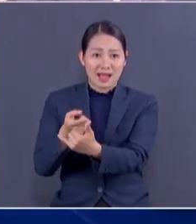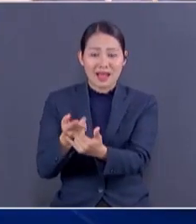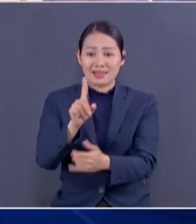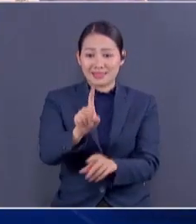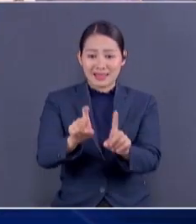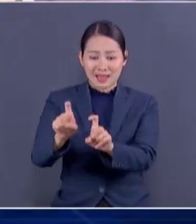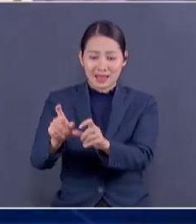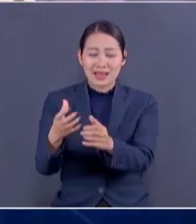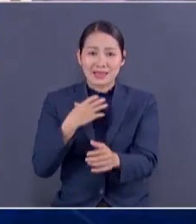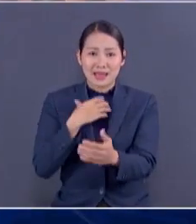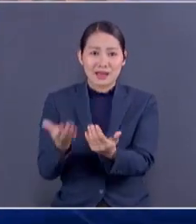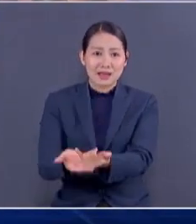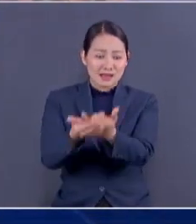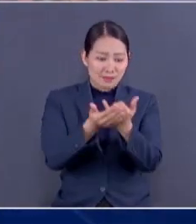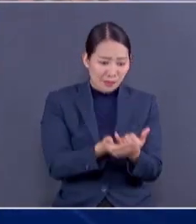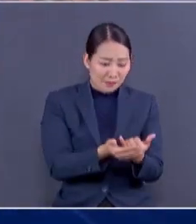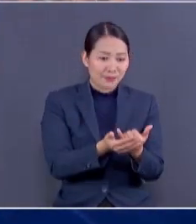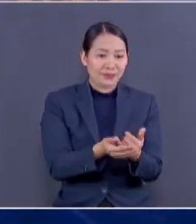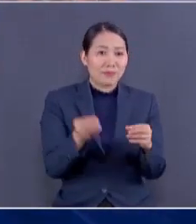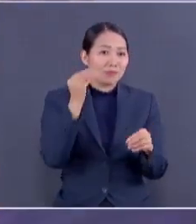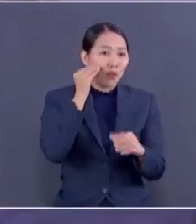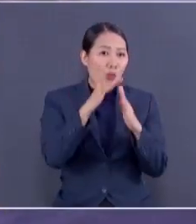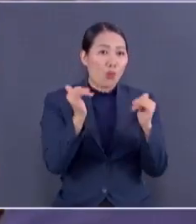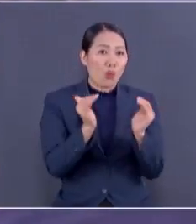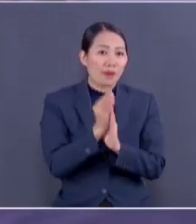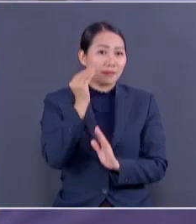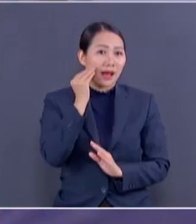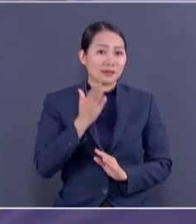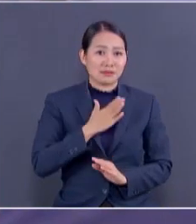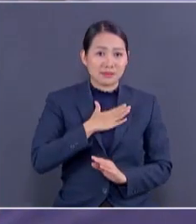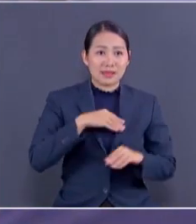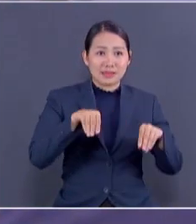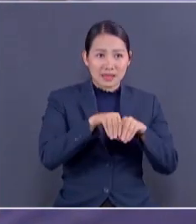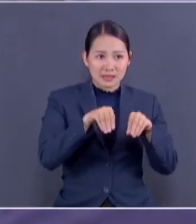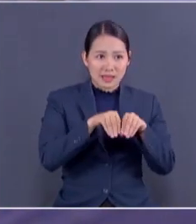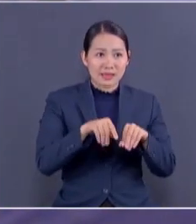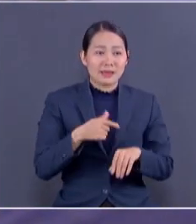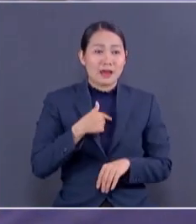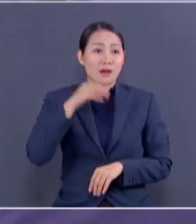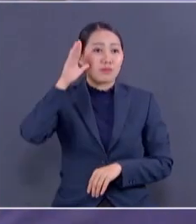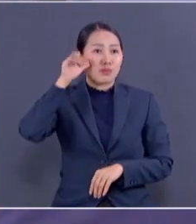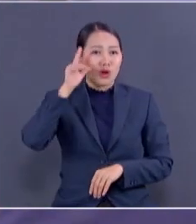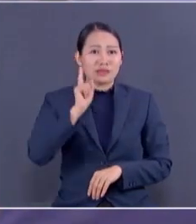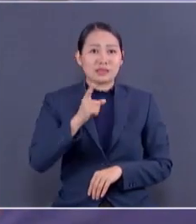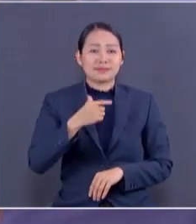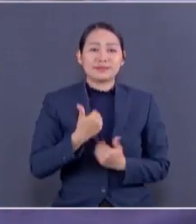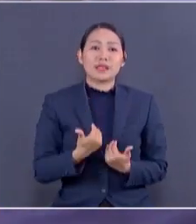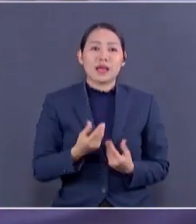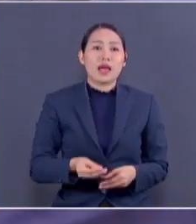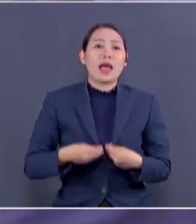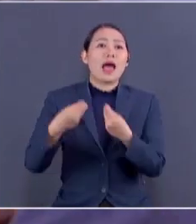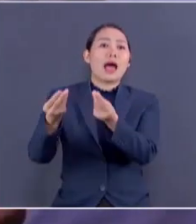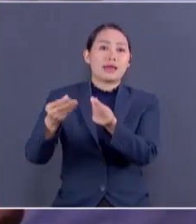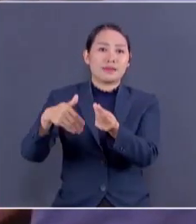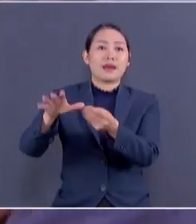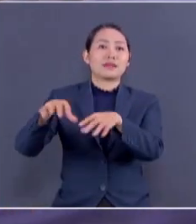การยุ่งเรื่องของเงินบริจาคแต่อย่างใดครับ ใจว่าจะไปร่วมงานแล้วก็เผาศพกลับบ้านเลย ไม่เอามานี่แล้ว